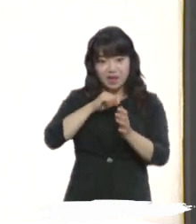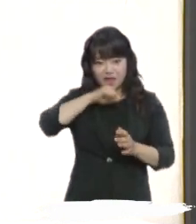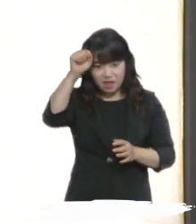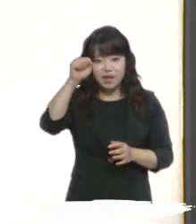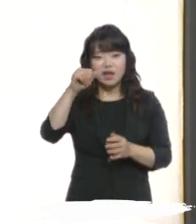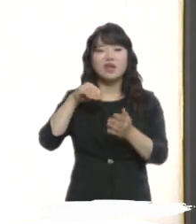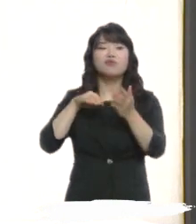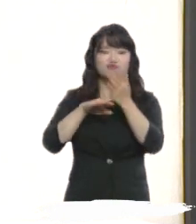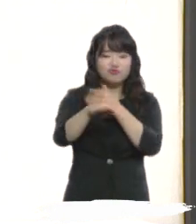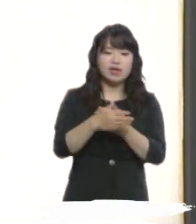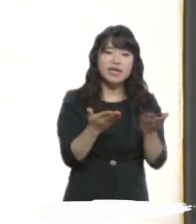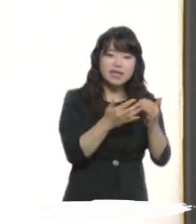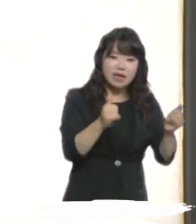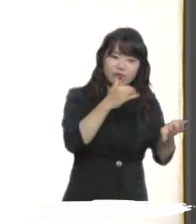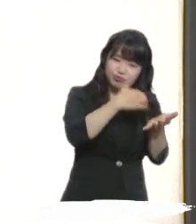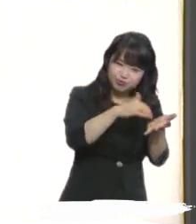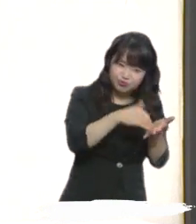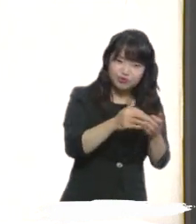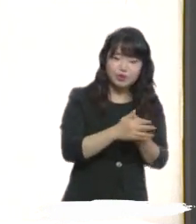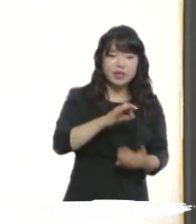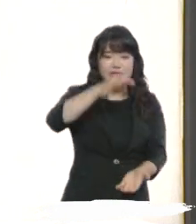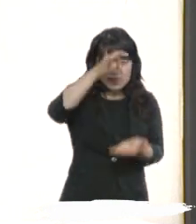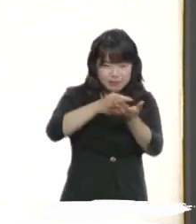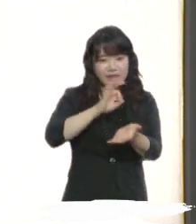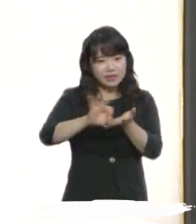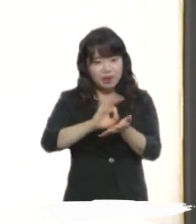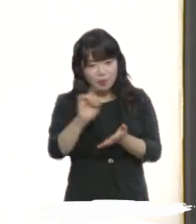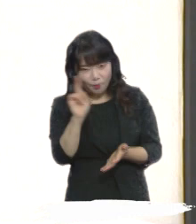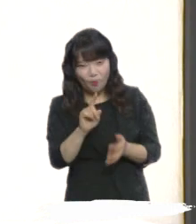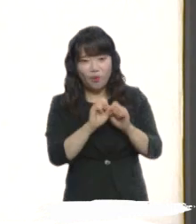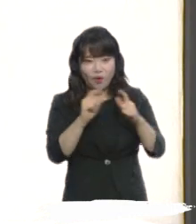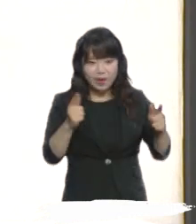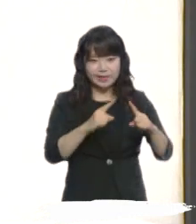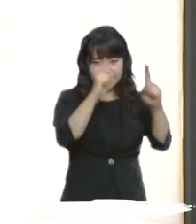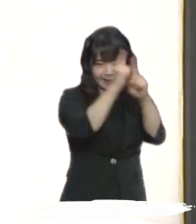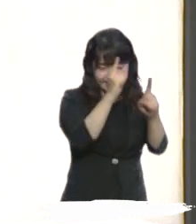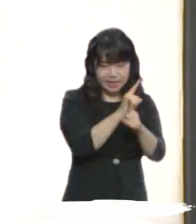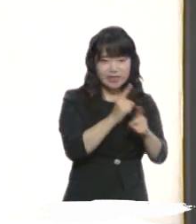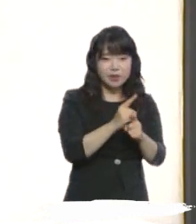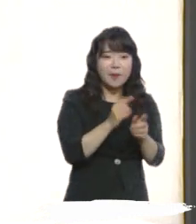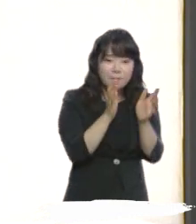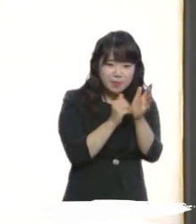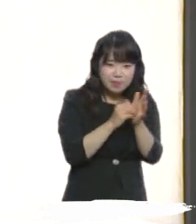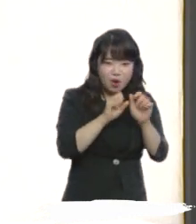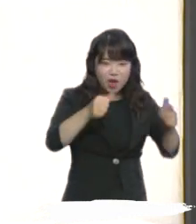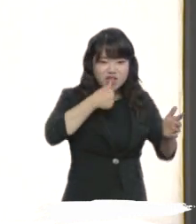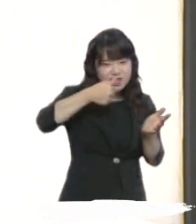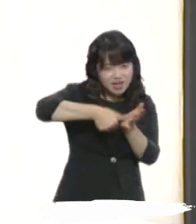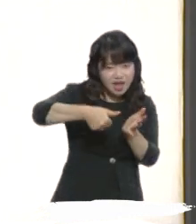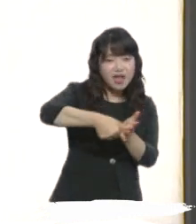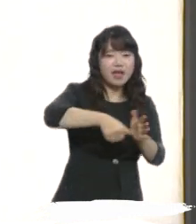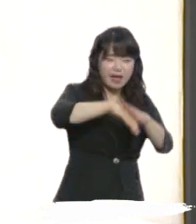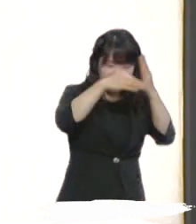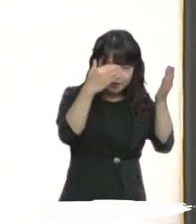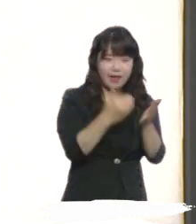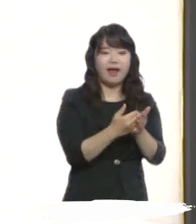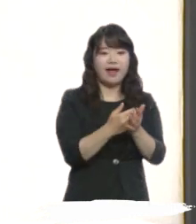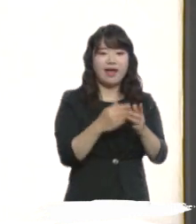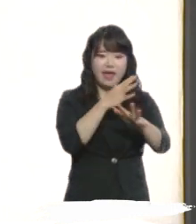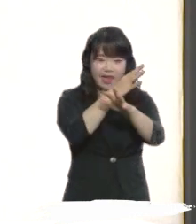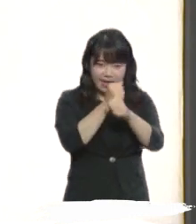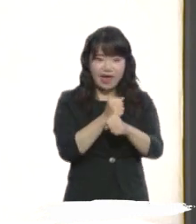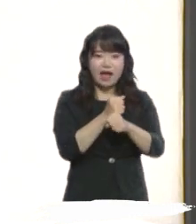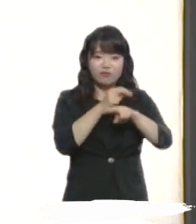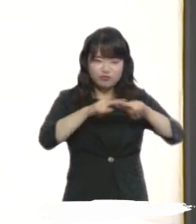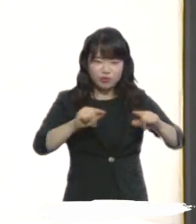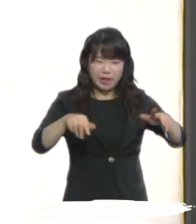뭐 여러 가지 인력에 대한 부분, 금액을 어떻게 쓰겠다 여러 가지 해서 보안각서부터 해서 여러 가지 각서, 그다음에 계약